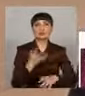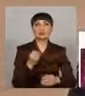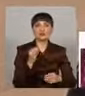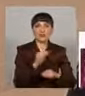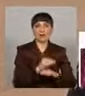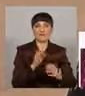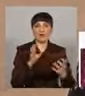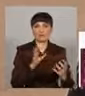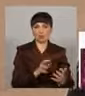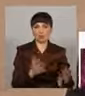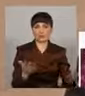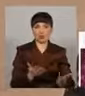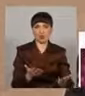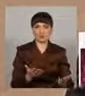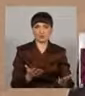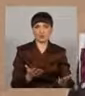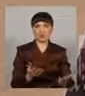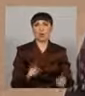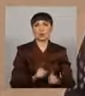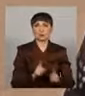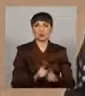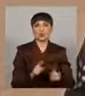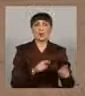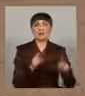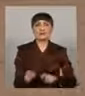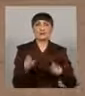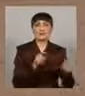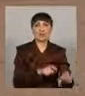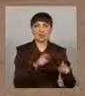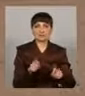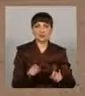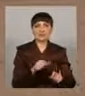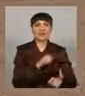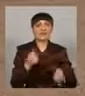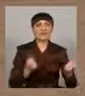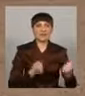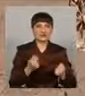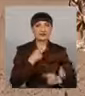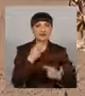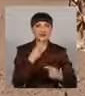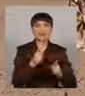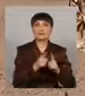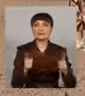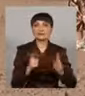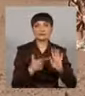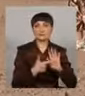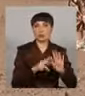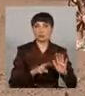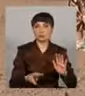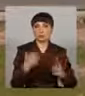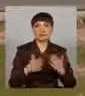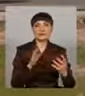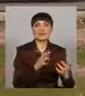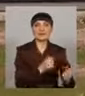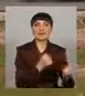маршрут ходил от Асыл-Армана. Тоже пересадка все время. Сами водители заверяют, что интервал не превышает 7 минут. А если